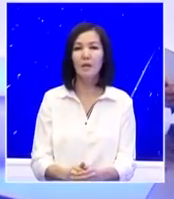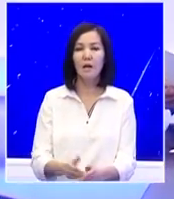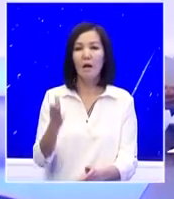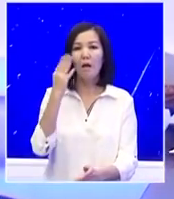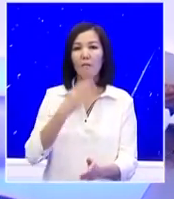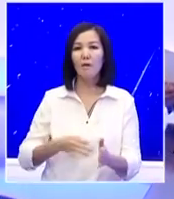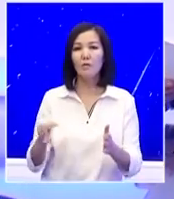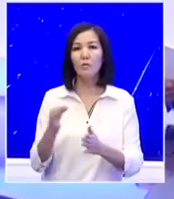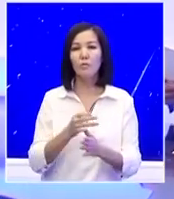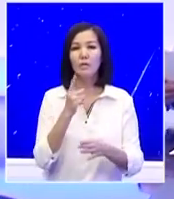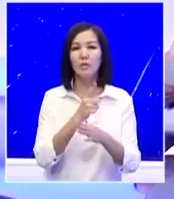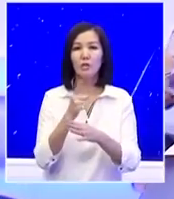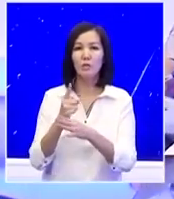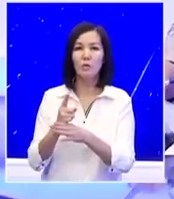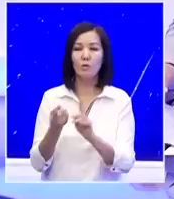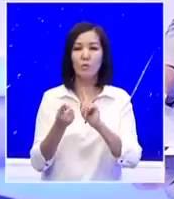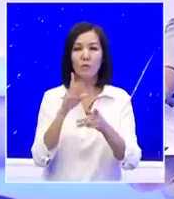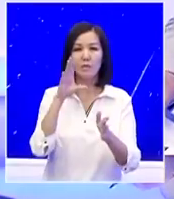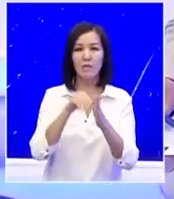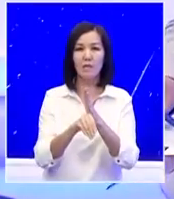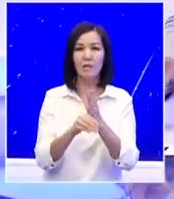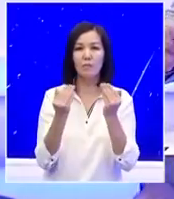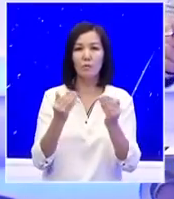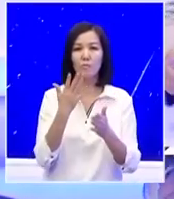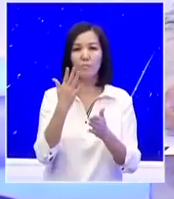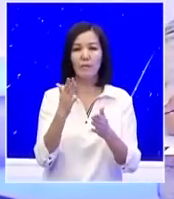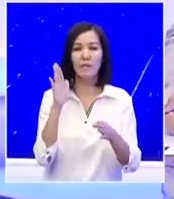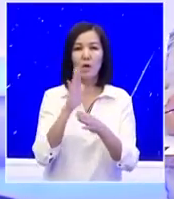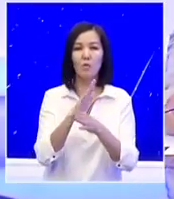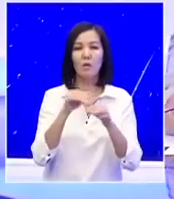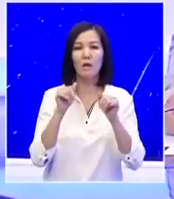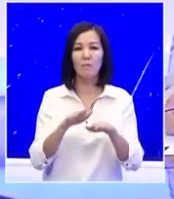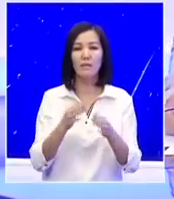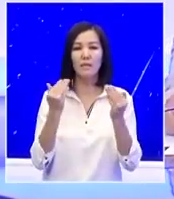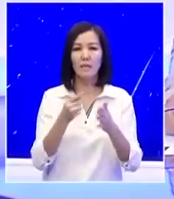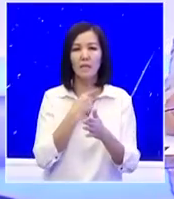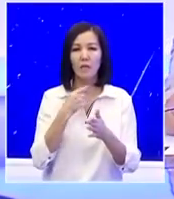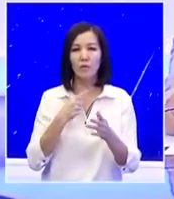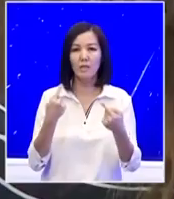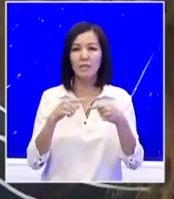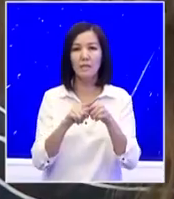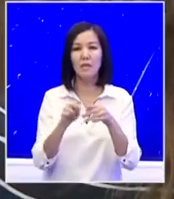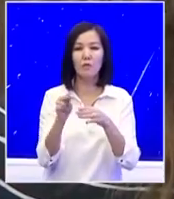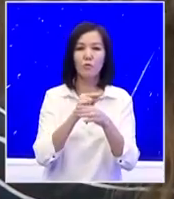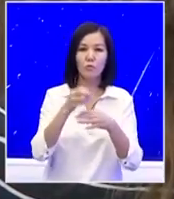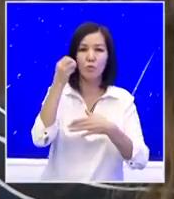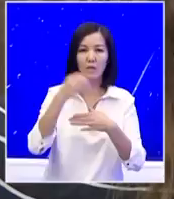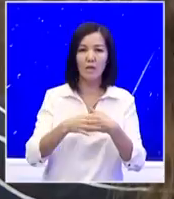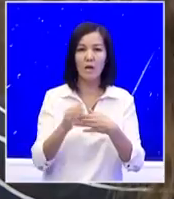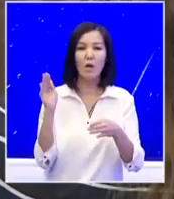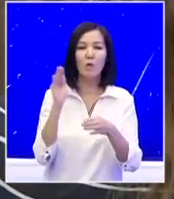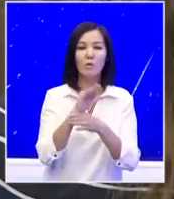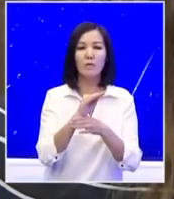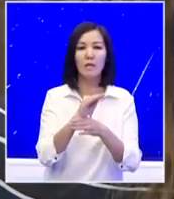Облыстағы шектеулі режимге өзгерістер енгізілді. Бұл үшін арнайы 5-ші қаулы қабылданды. Енді Талдықорғандағы техникалық жөндеу